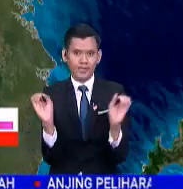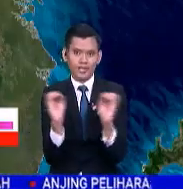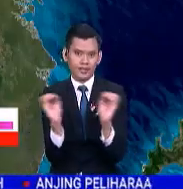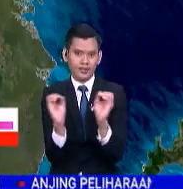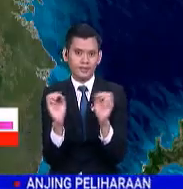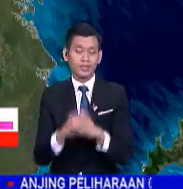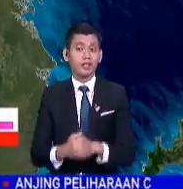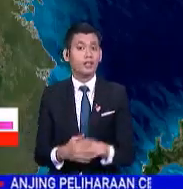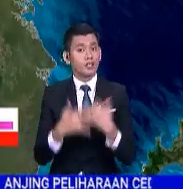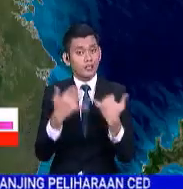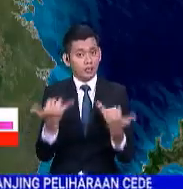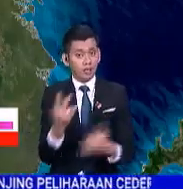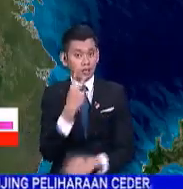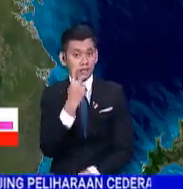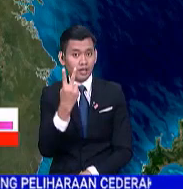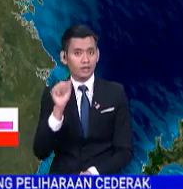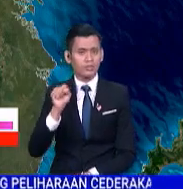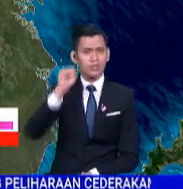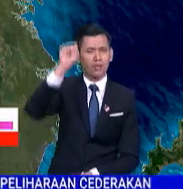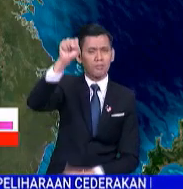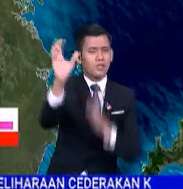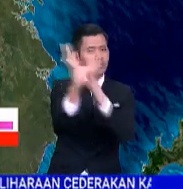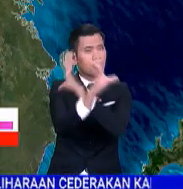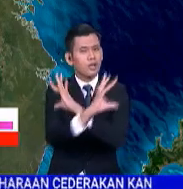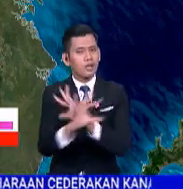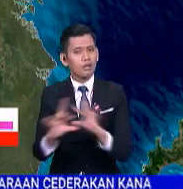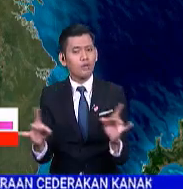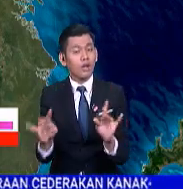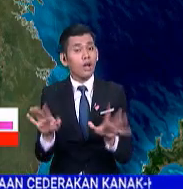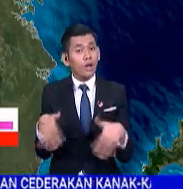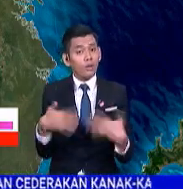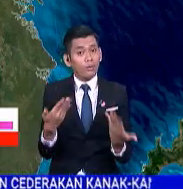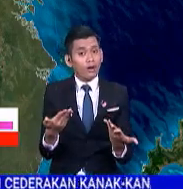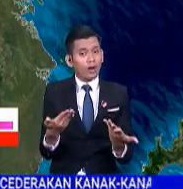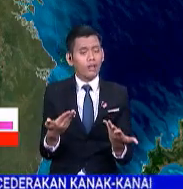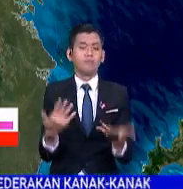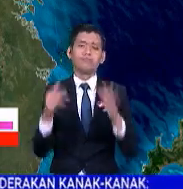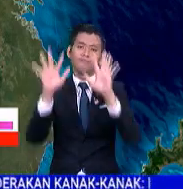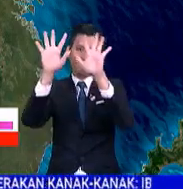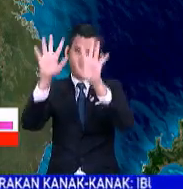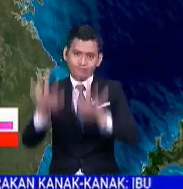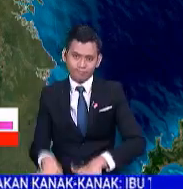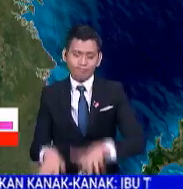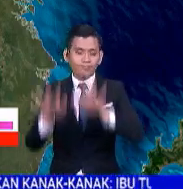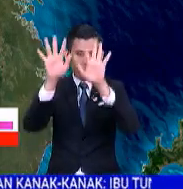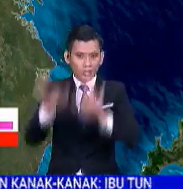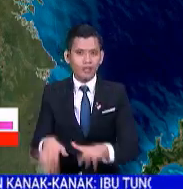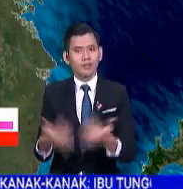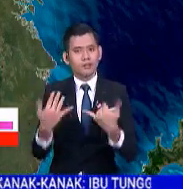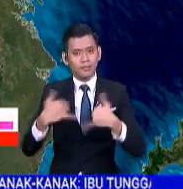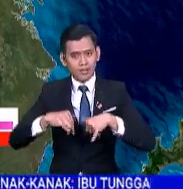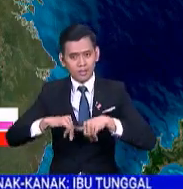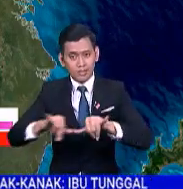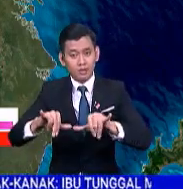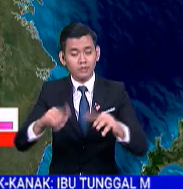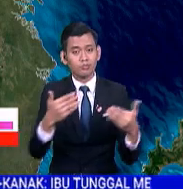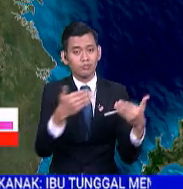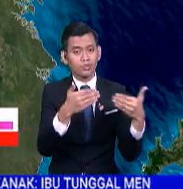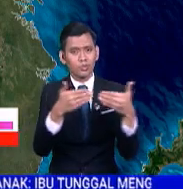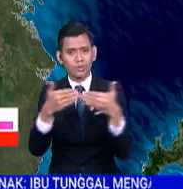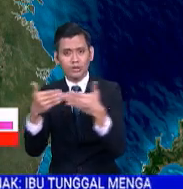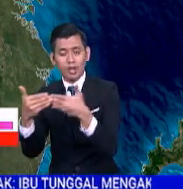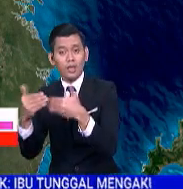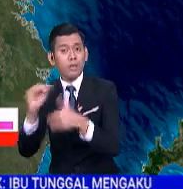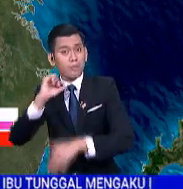perhatikan kepada Sabah dan juga Sarawak, keadaan lembap di hampir kedua-dua buah negeri ini dijangkakan akan berlanjutan sehingga